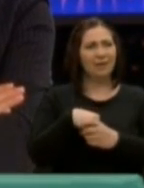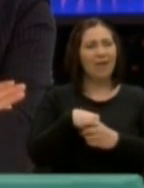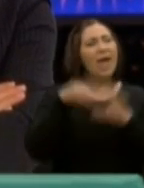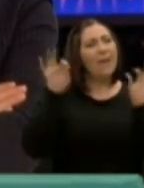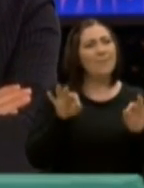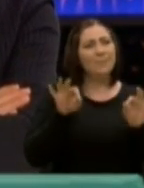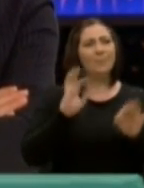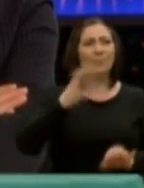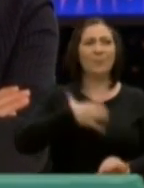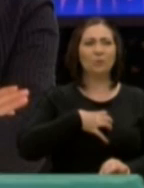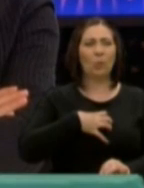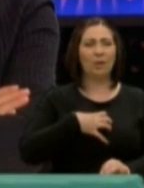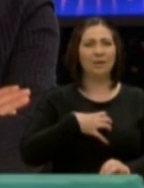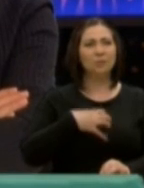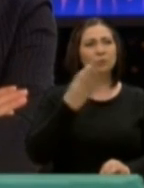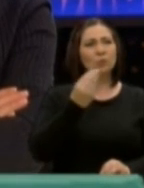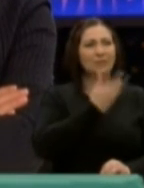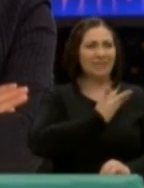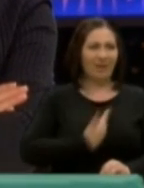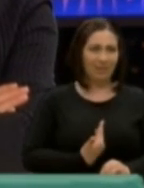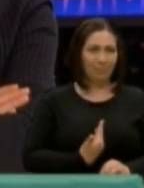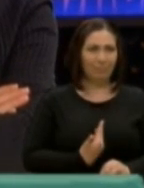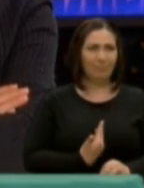hep patronlarını çok severdim.